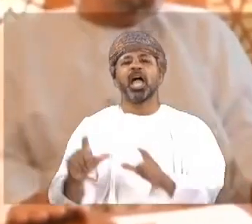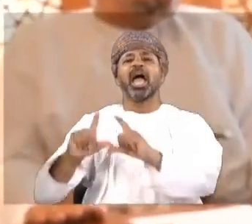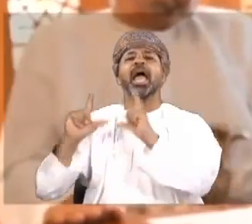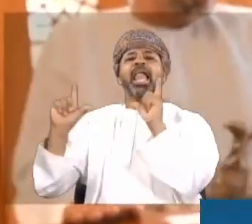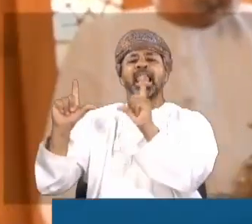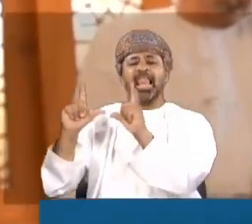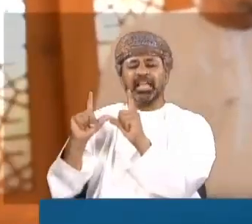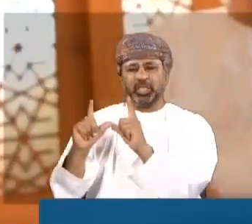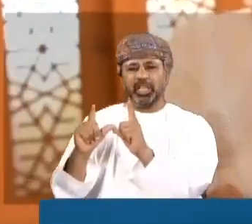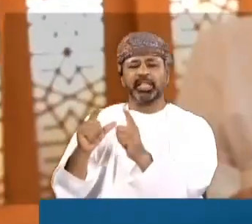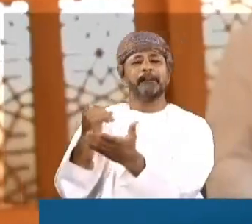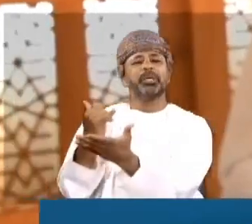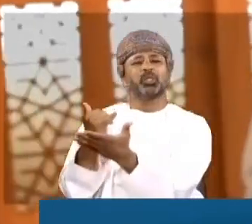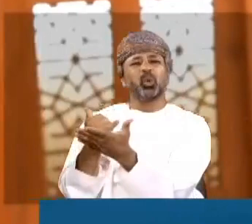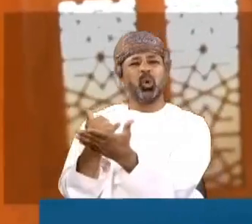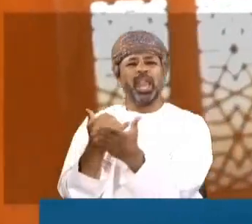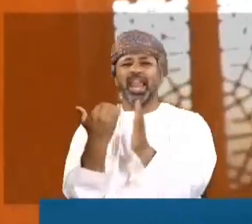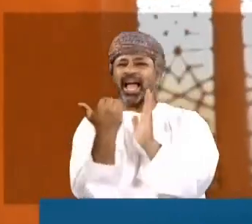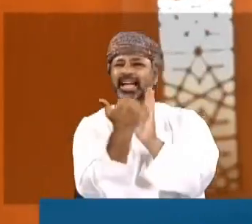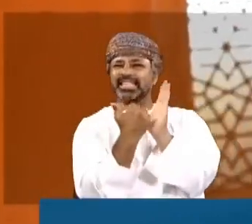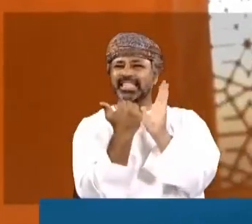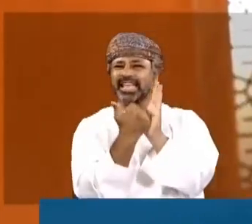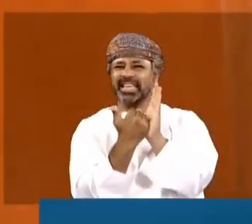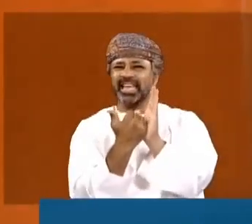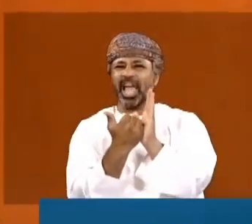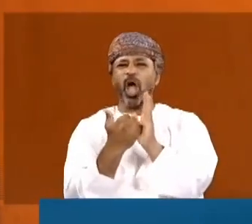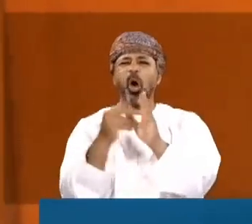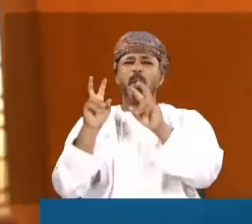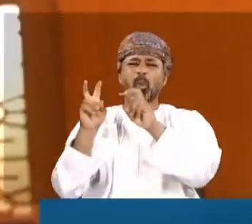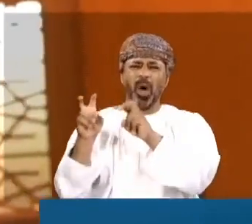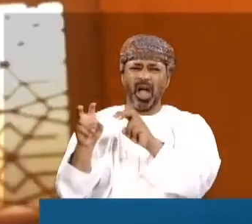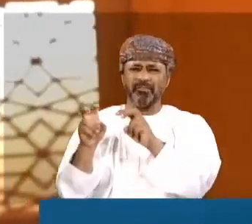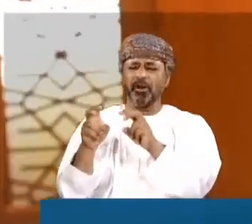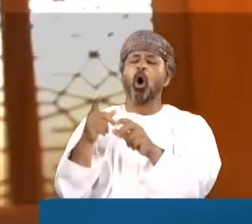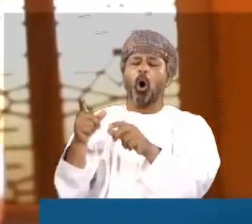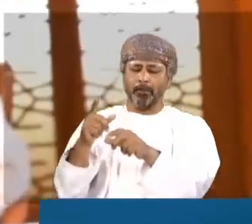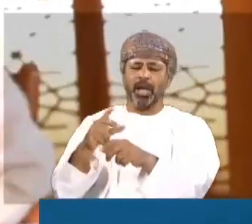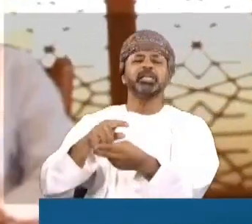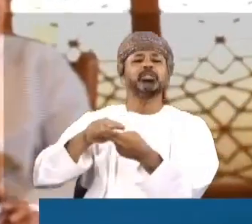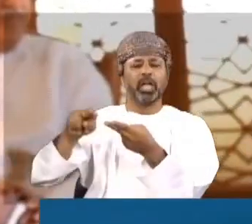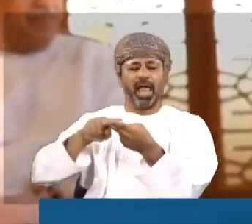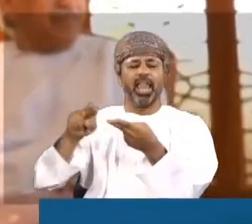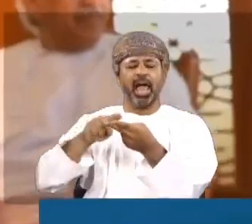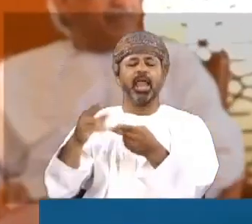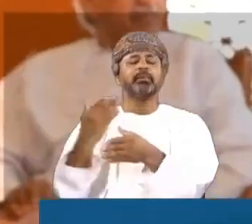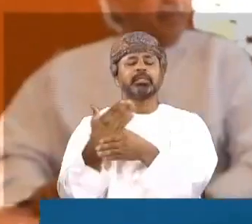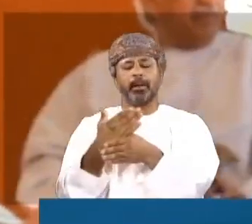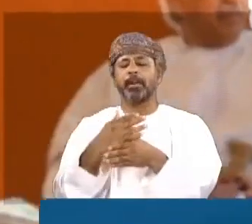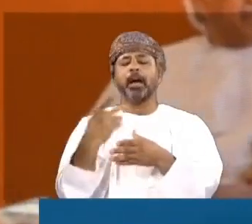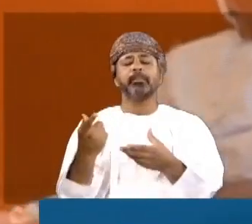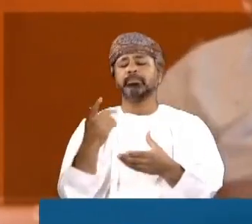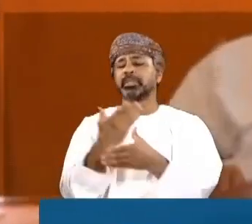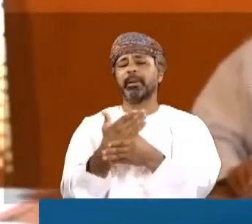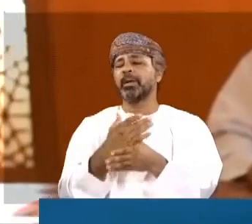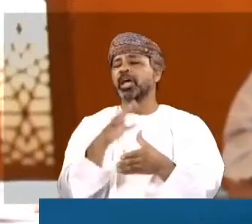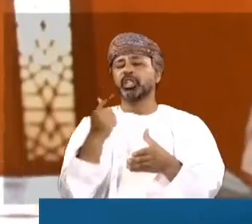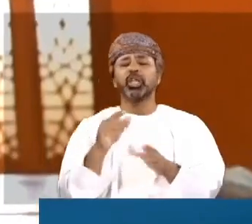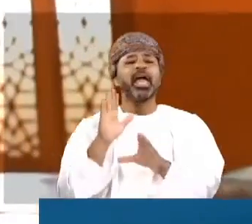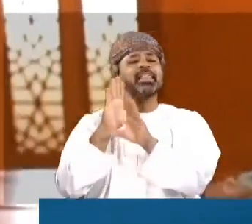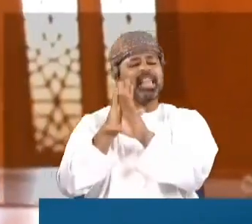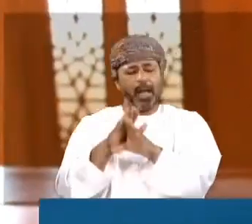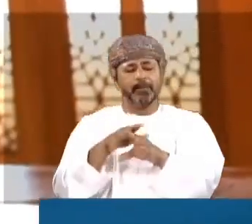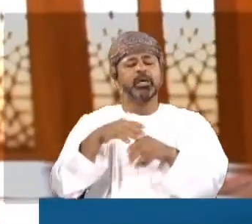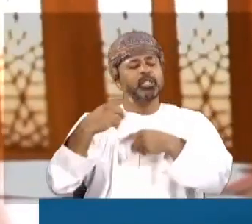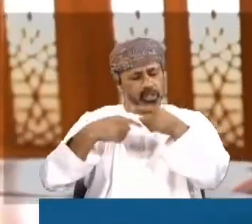لجنة معالجة الآثار الاقتصادية الناتجة عن كوفيد-19 تستعرض الإجراءات والتدابير الوقائية المتخذة لدعم